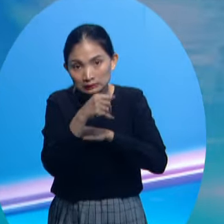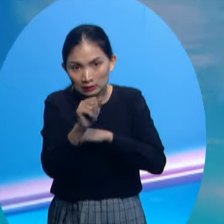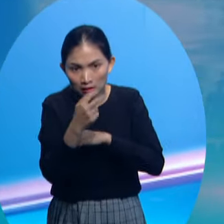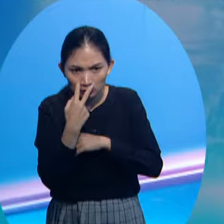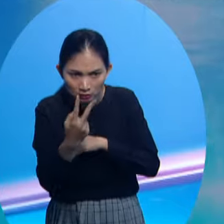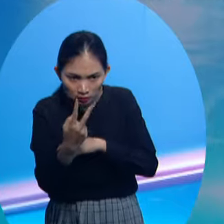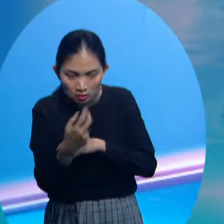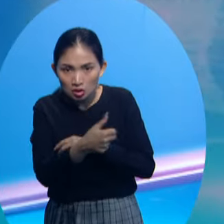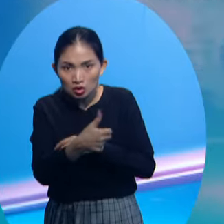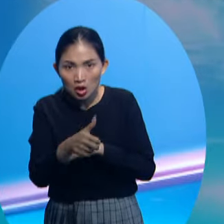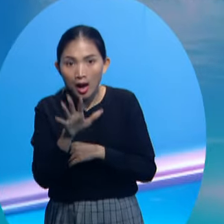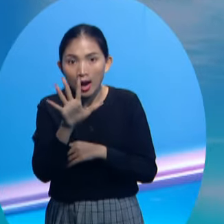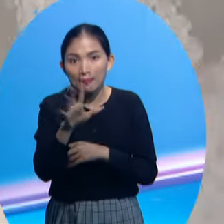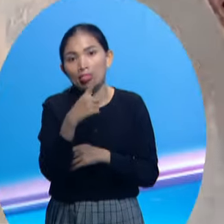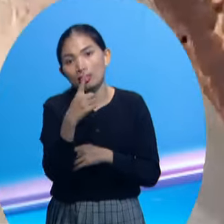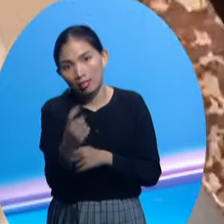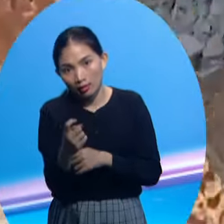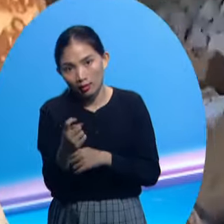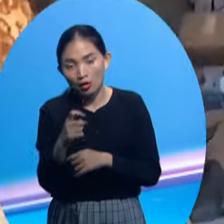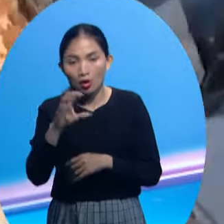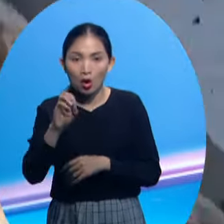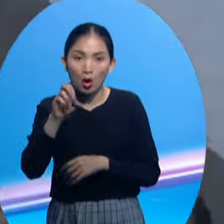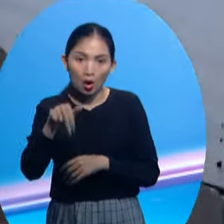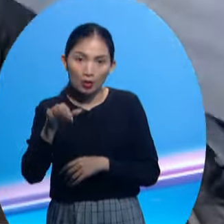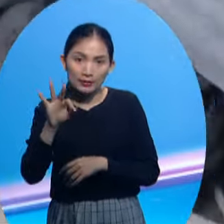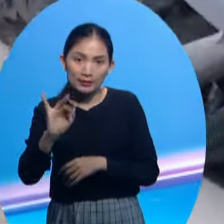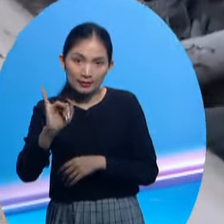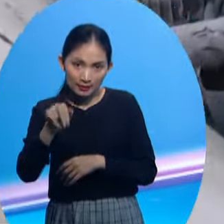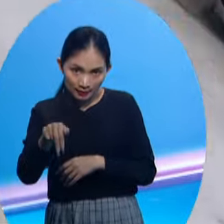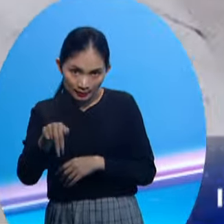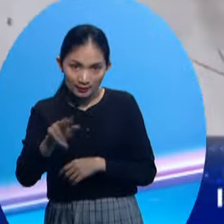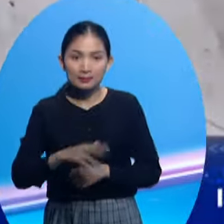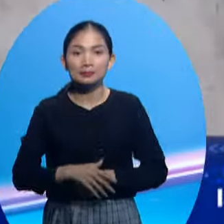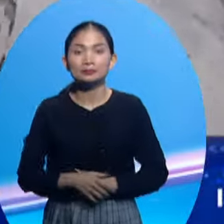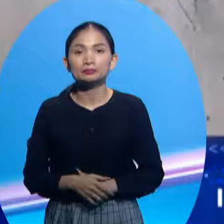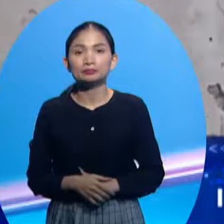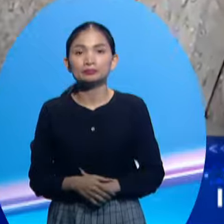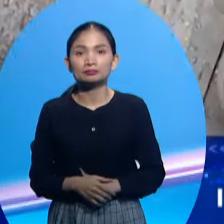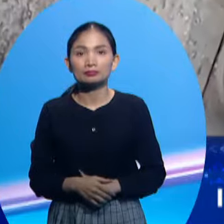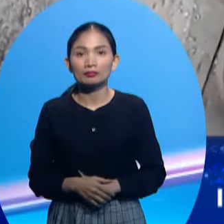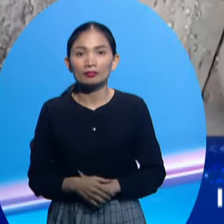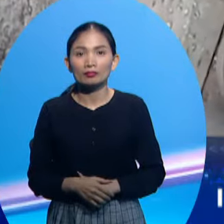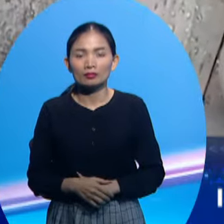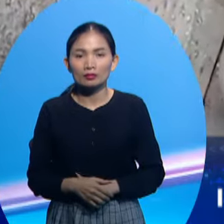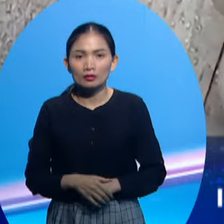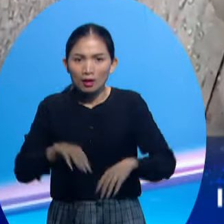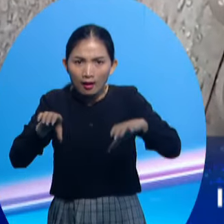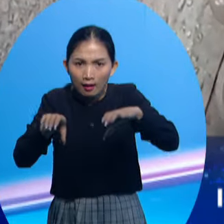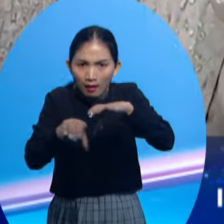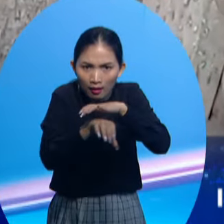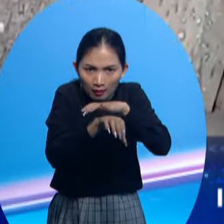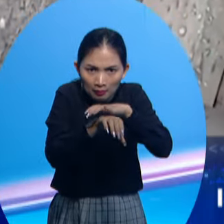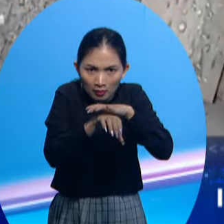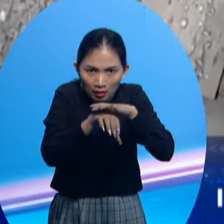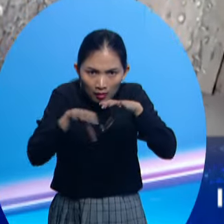của năm con tin Israel theo lực lượng phòng vệ Israel idf mạng lưới đường hầm gồm hai tầng nằm sâu